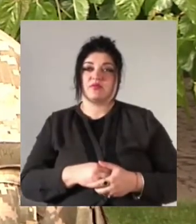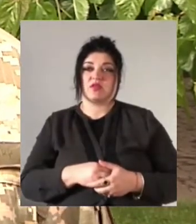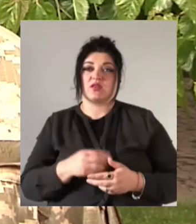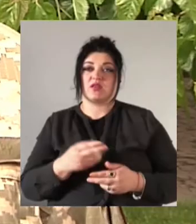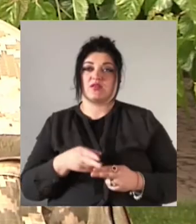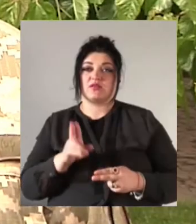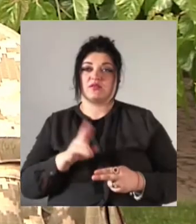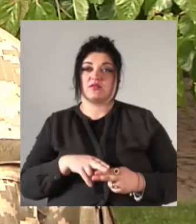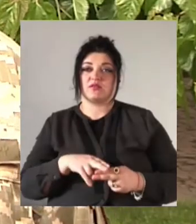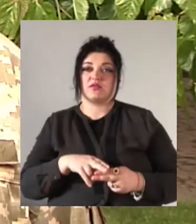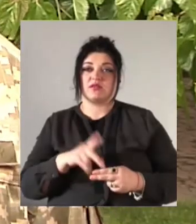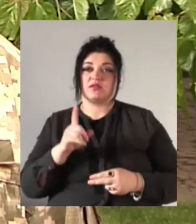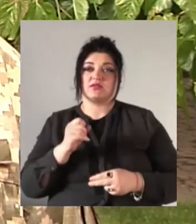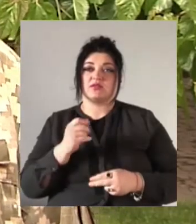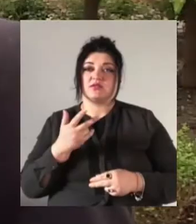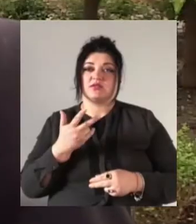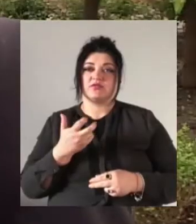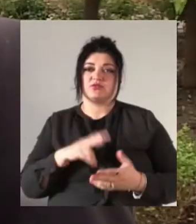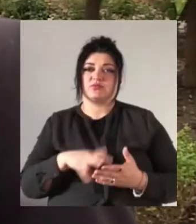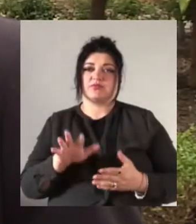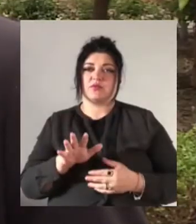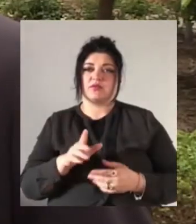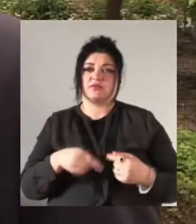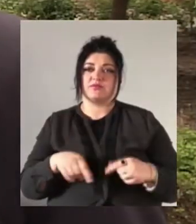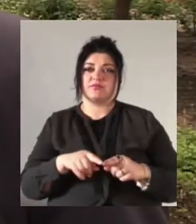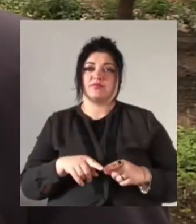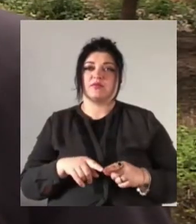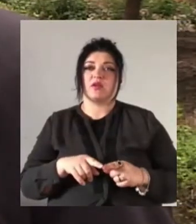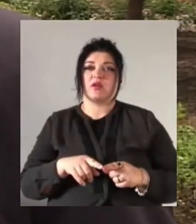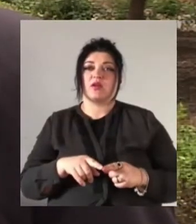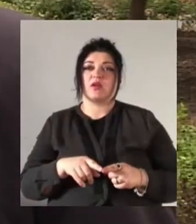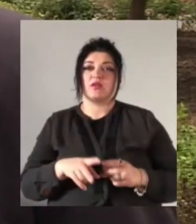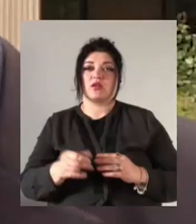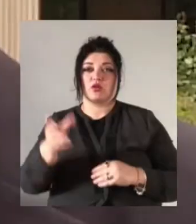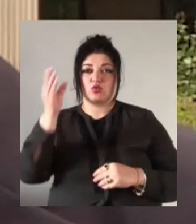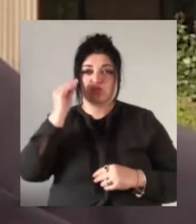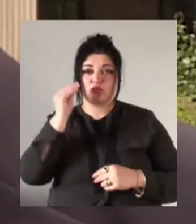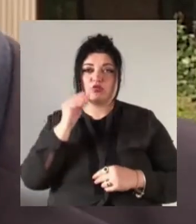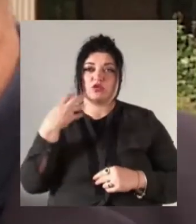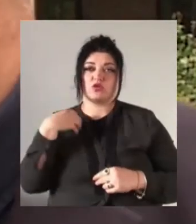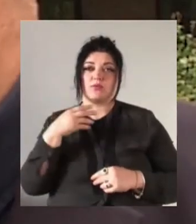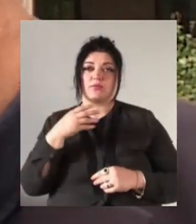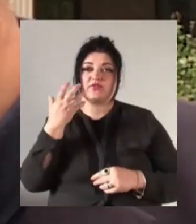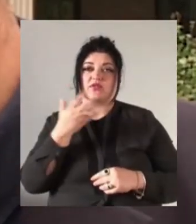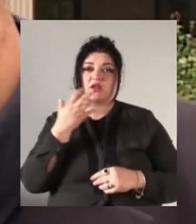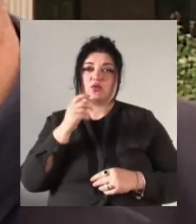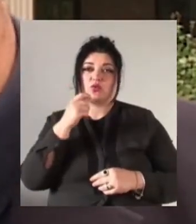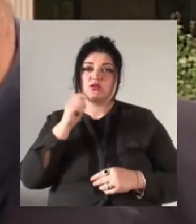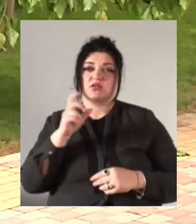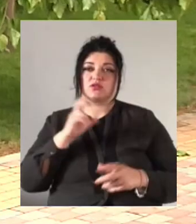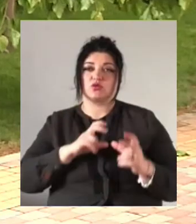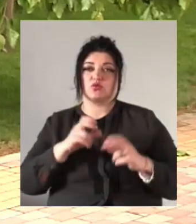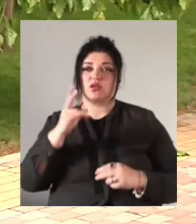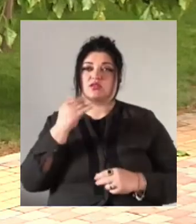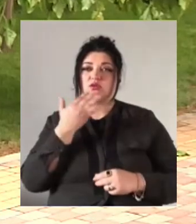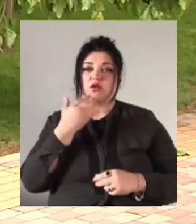вже 385-й військовослужбовець, на жаль. На думку начальника Південного відділу Українського інституту національної пам'яті Сергія Гуцалюка,